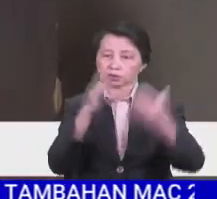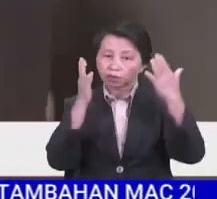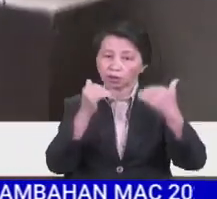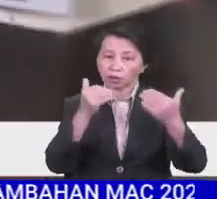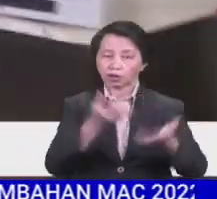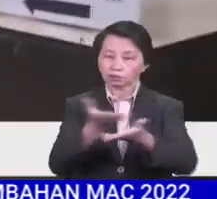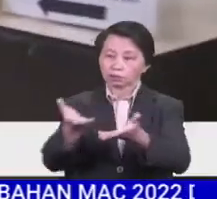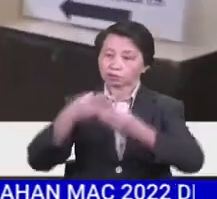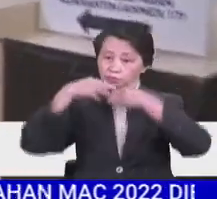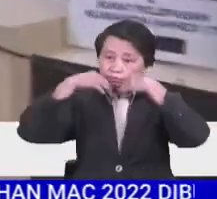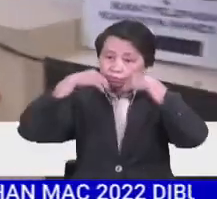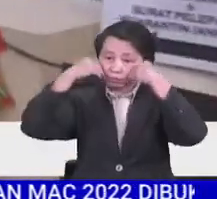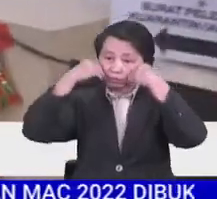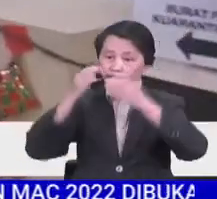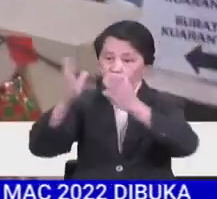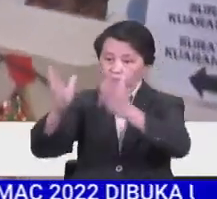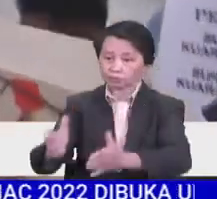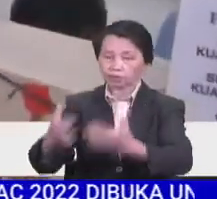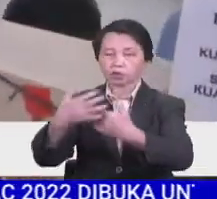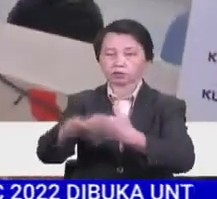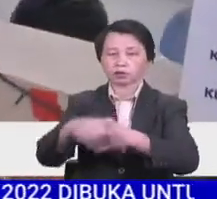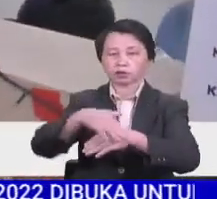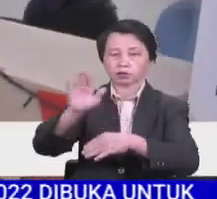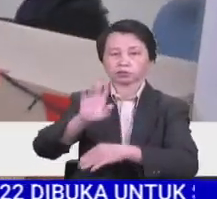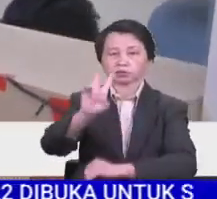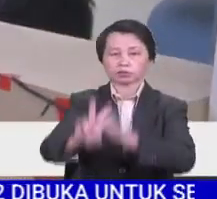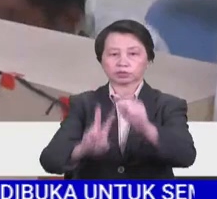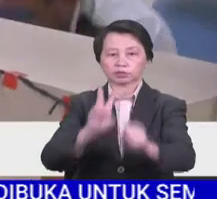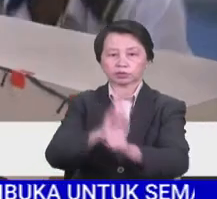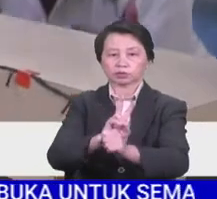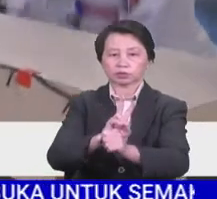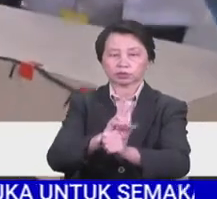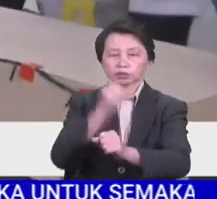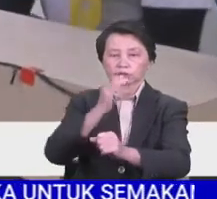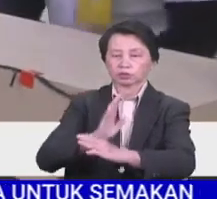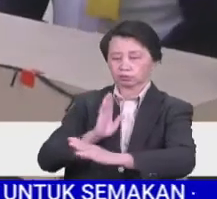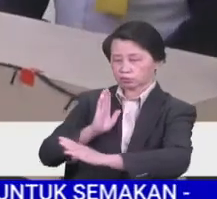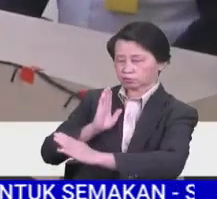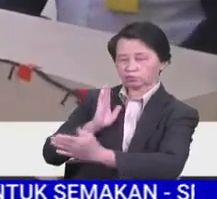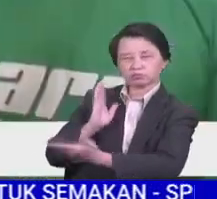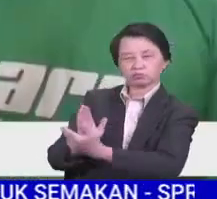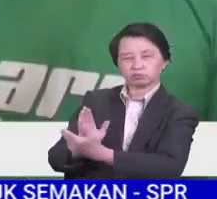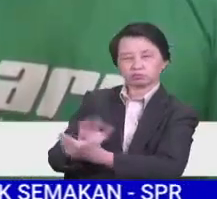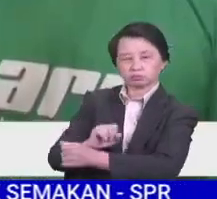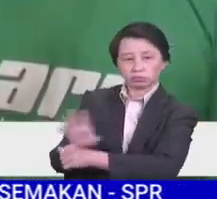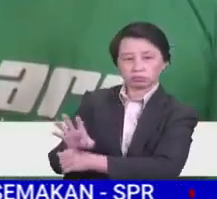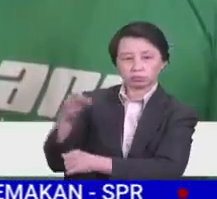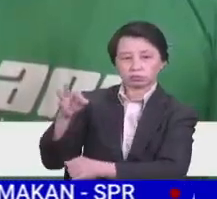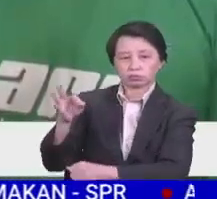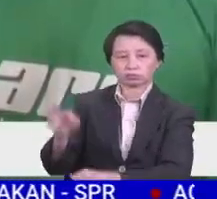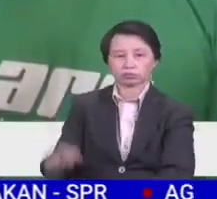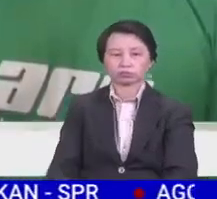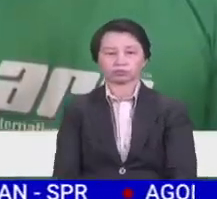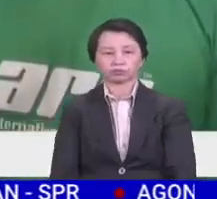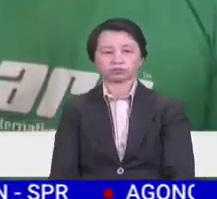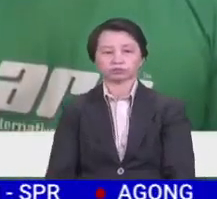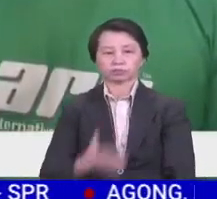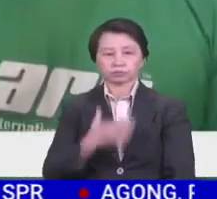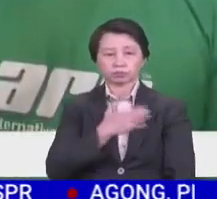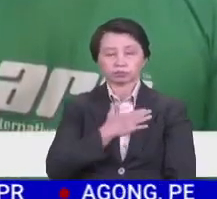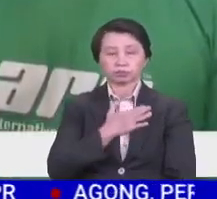membawa keceriaan kepada penerima selepas lebih du tahun memerangi pandemik covid-19 harapan saya